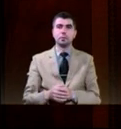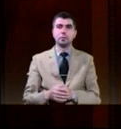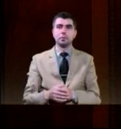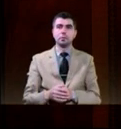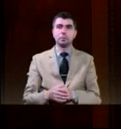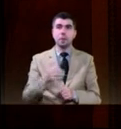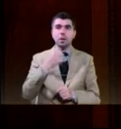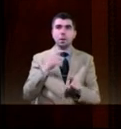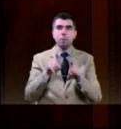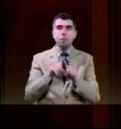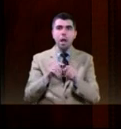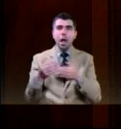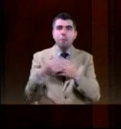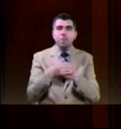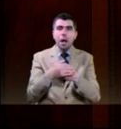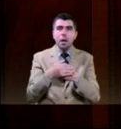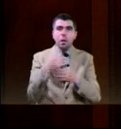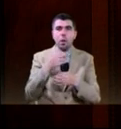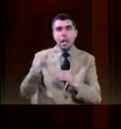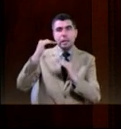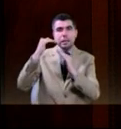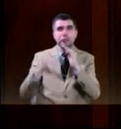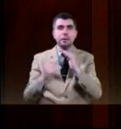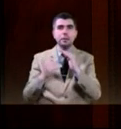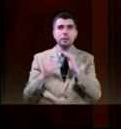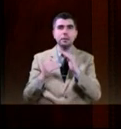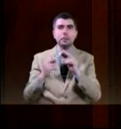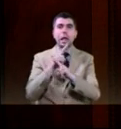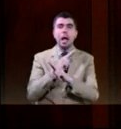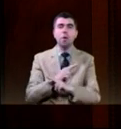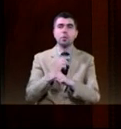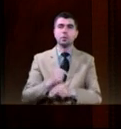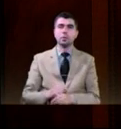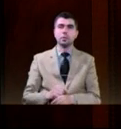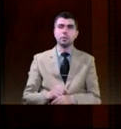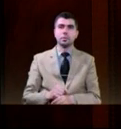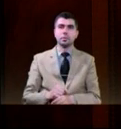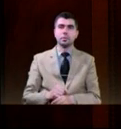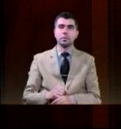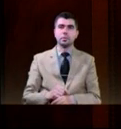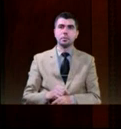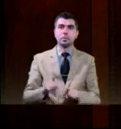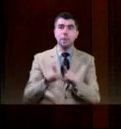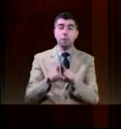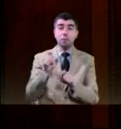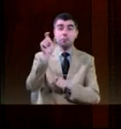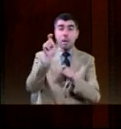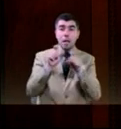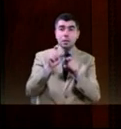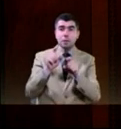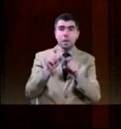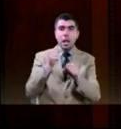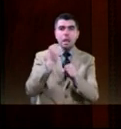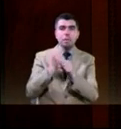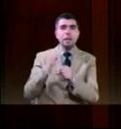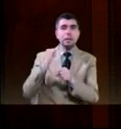أنا كون جبرت ما نخبيش عليكم، وكون نقصت السن ديال التقاعد باش بنادم ما يبقاش عمره كامل هو